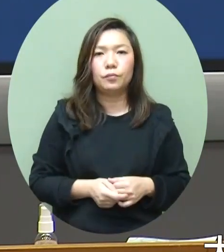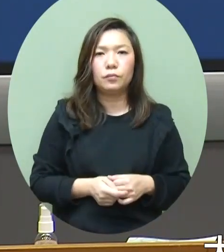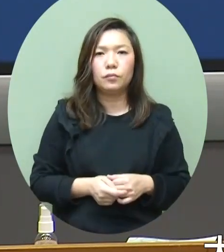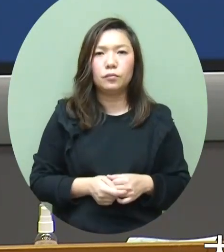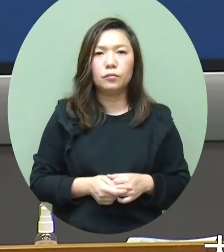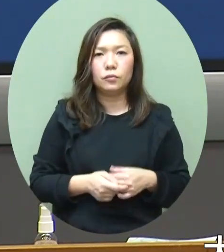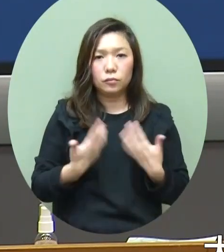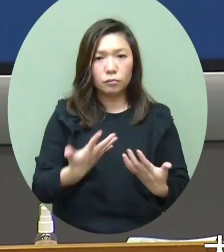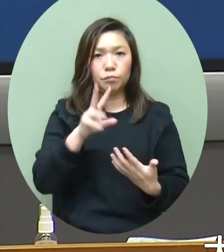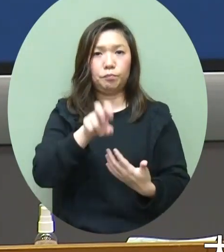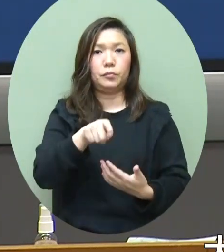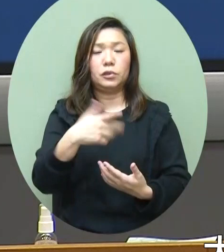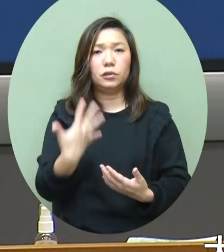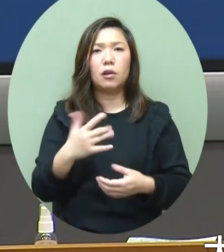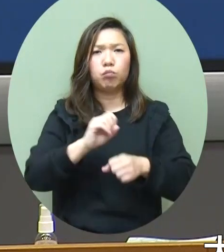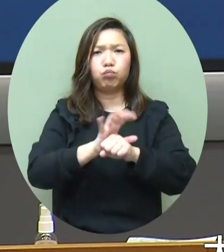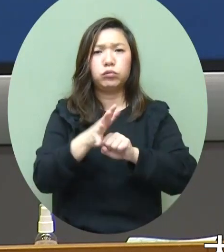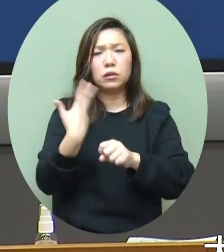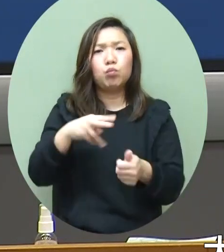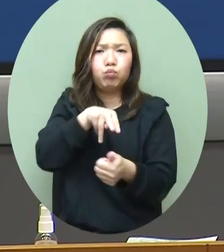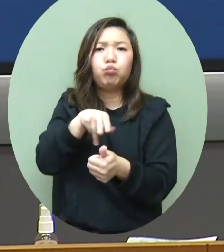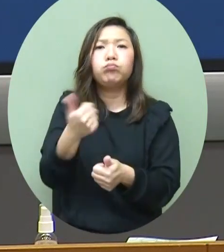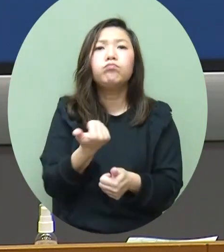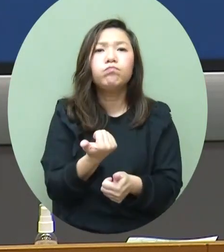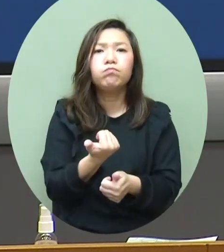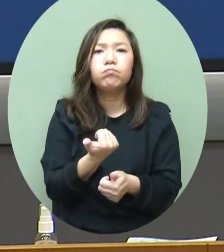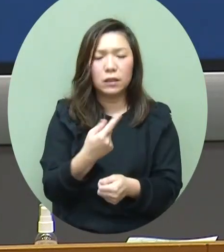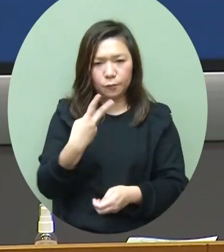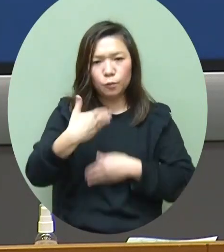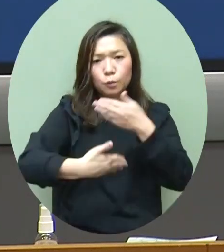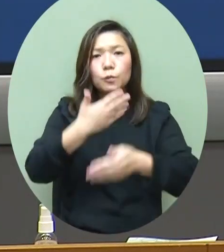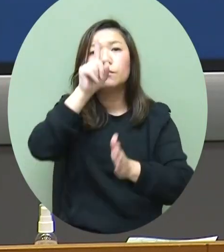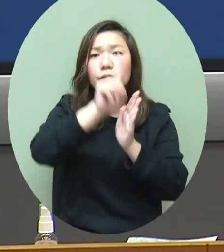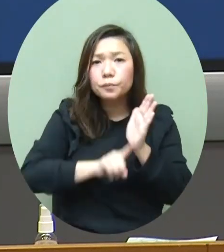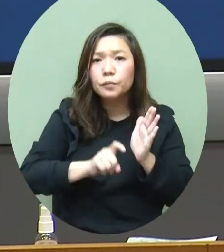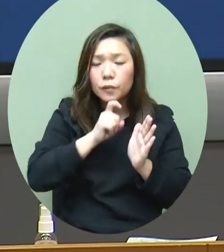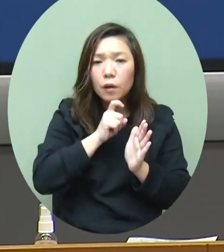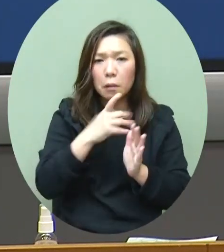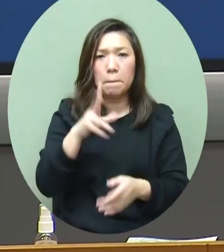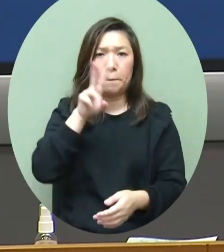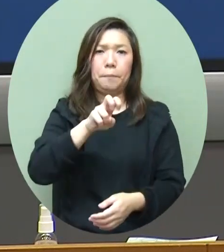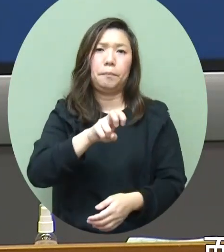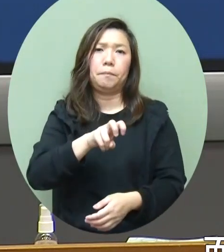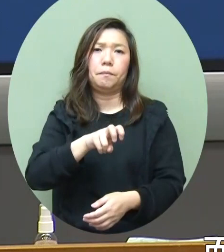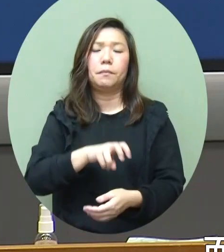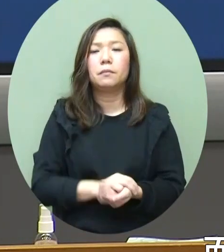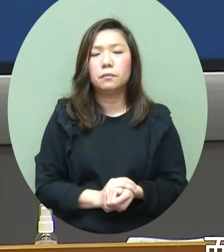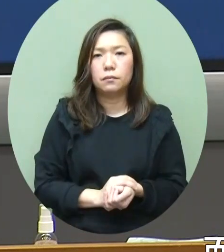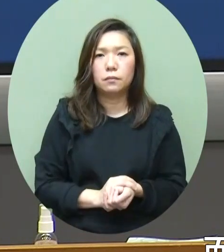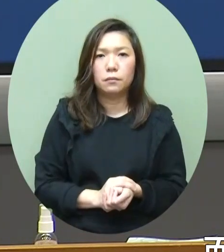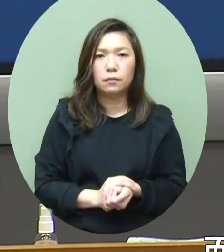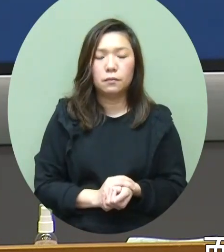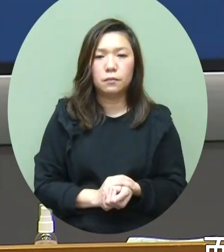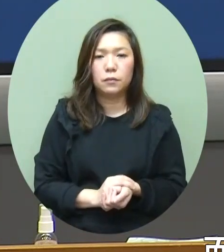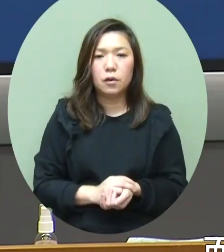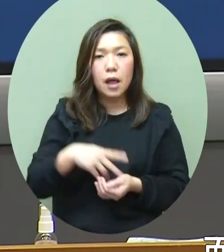就而家嘅疫情已经系受控，就持续下降嘅趋势咧系明显嘅啊。咁啊，但另外